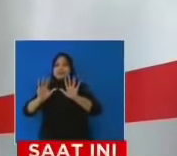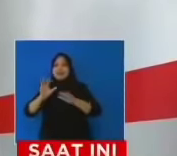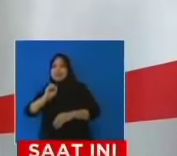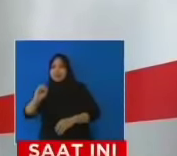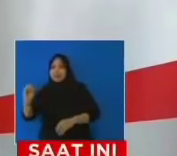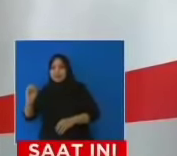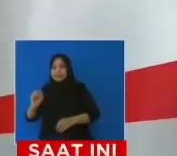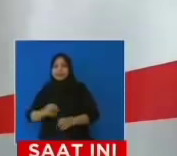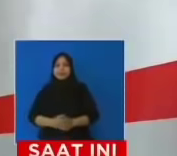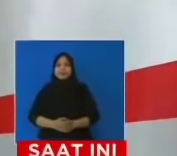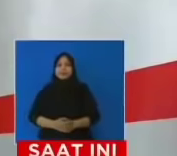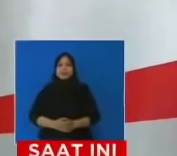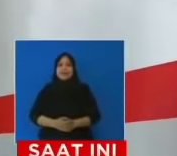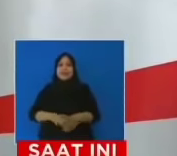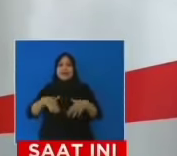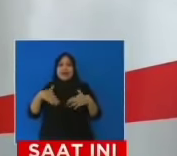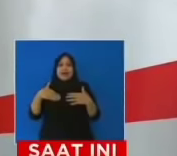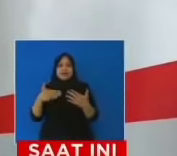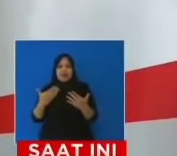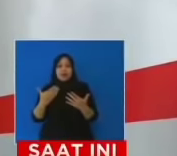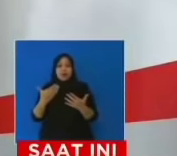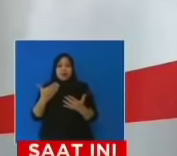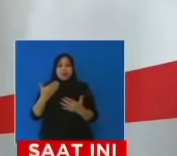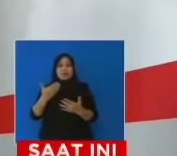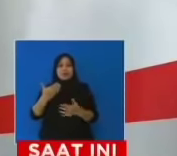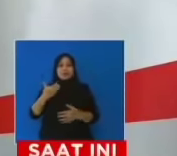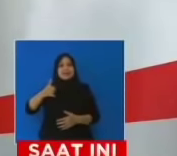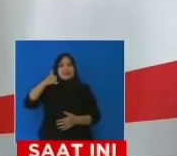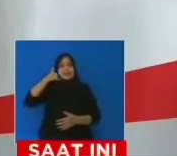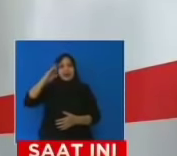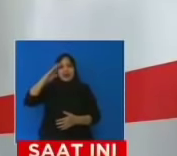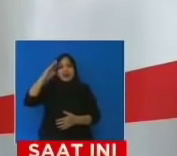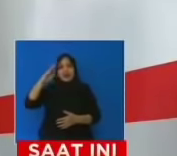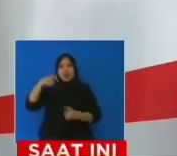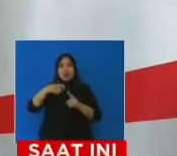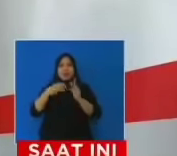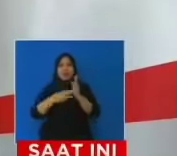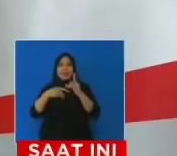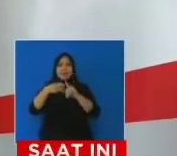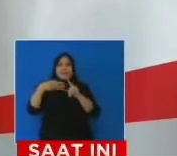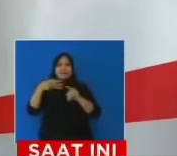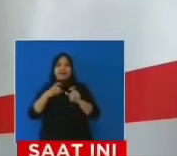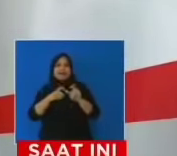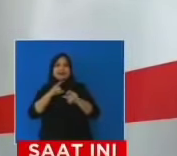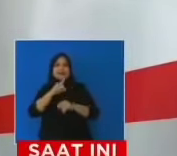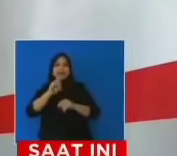399.000 atau di Halo Kemkes 156 567.